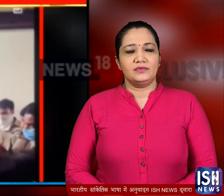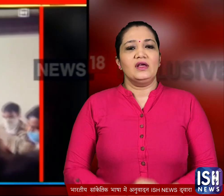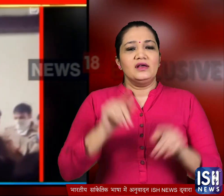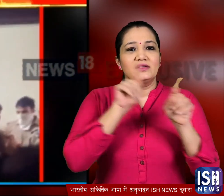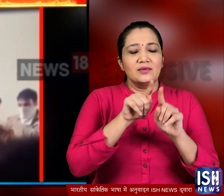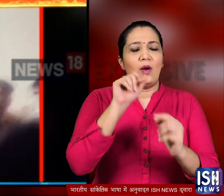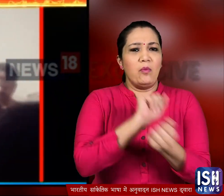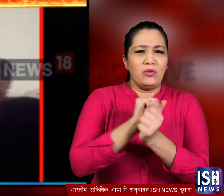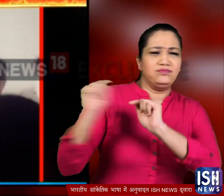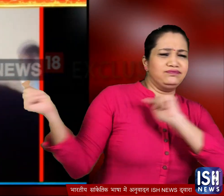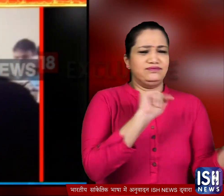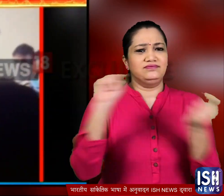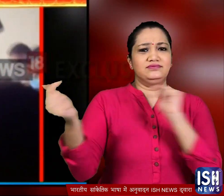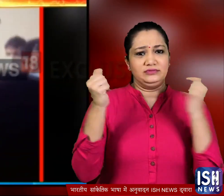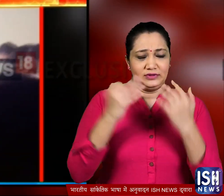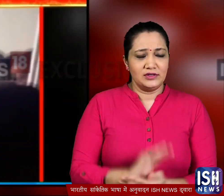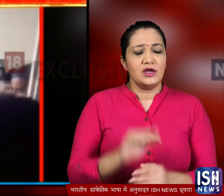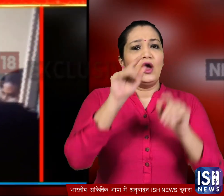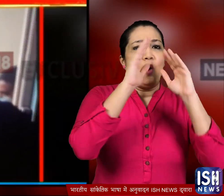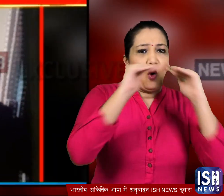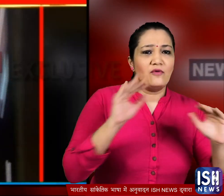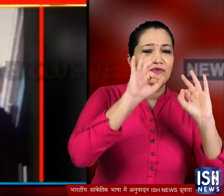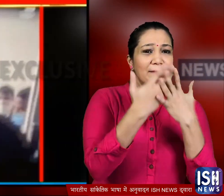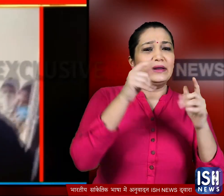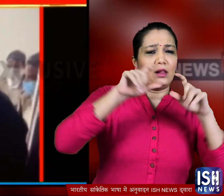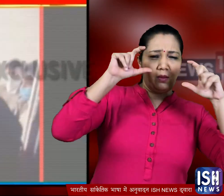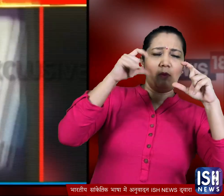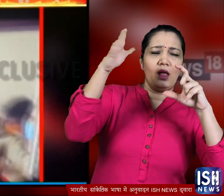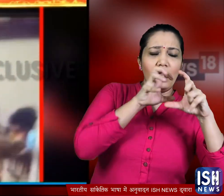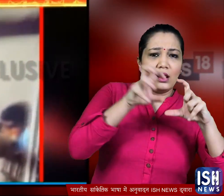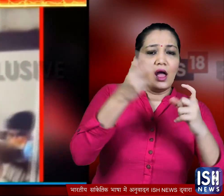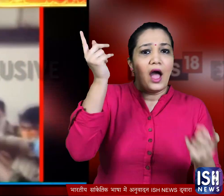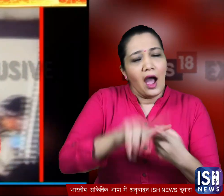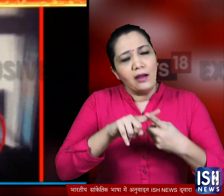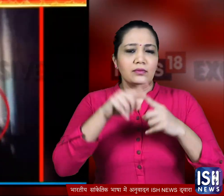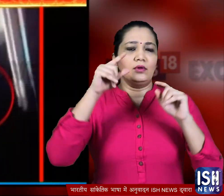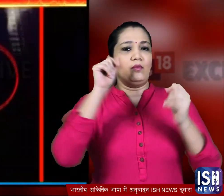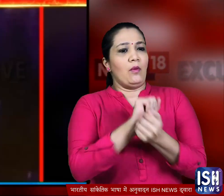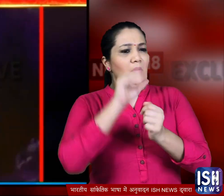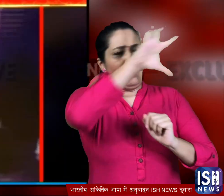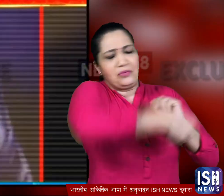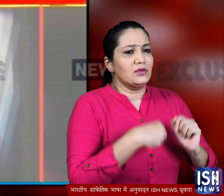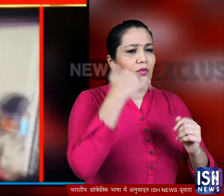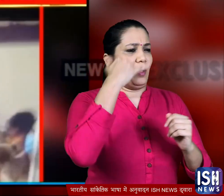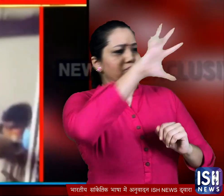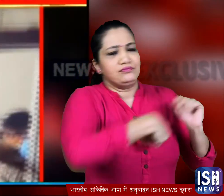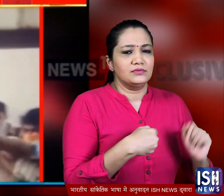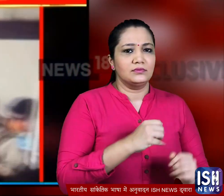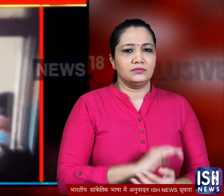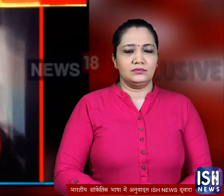इस दौरान उनकी पुलिस वालों से बहस भी हुई, जिसे घर के लोगों ने रिकॉर्ड करने की कोशिश की। ये देखते ही एक पुलिस वाले ने मोबाइल छीन लिया,